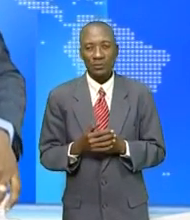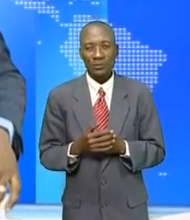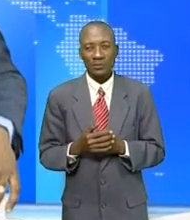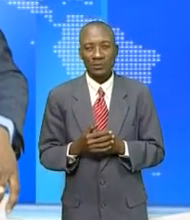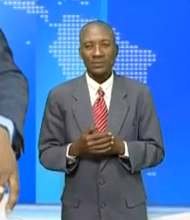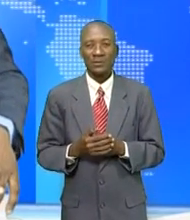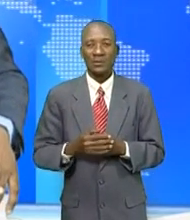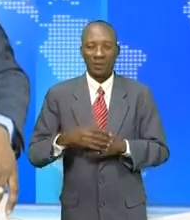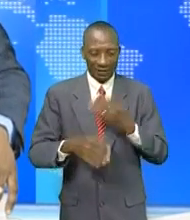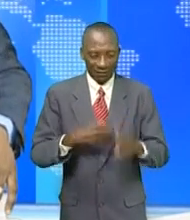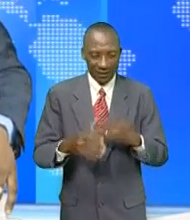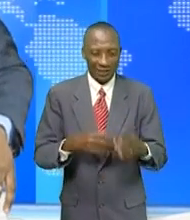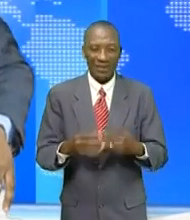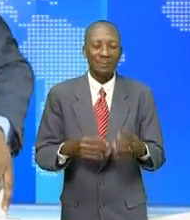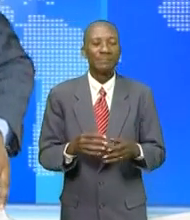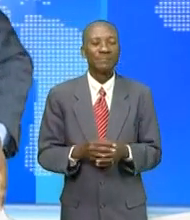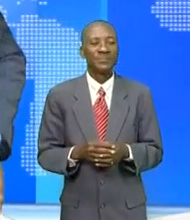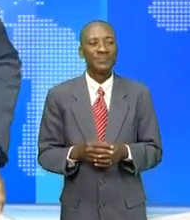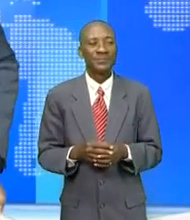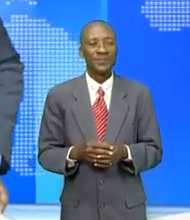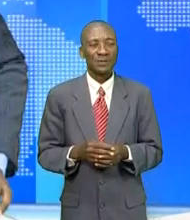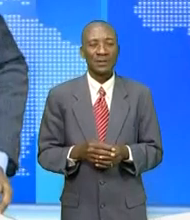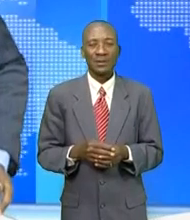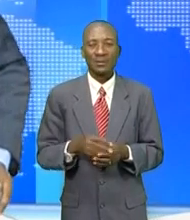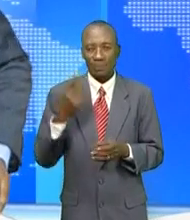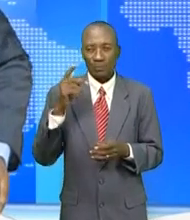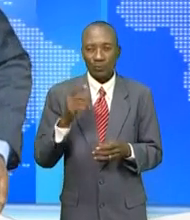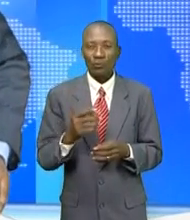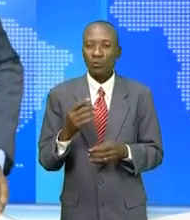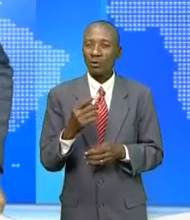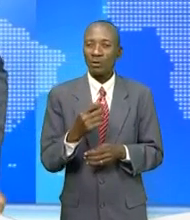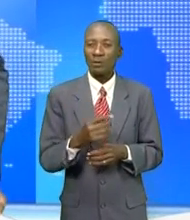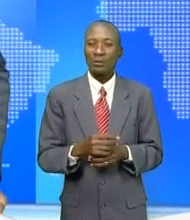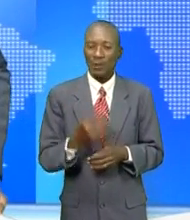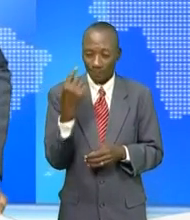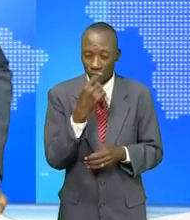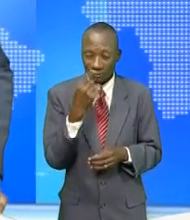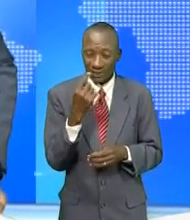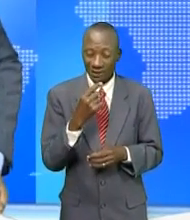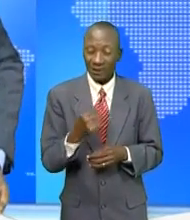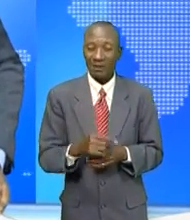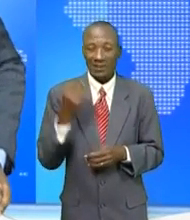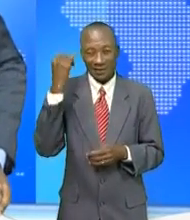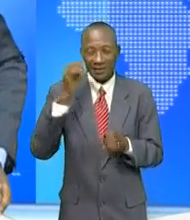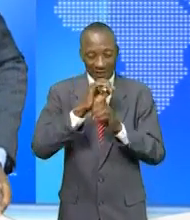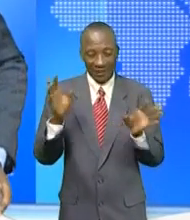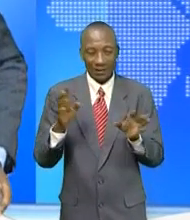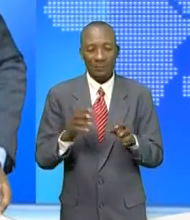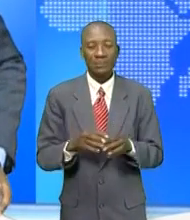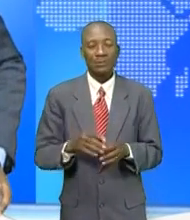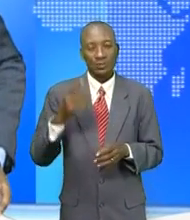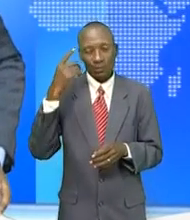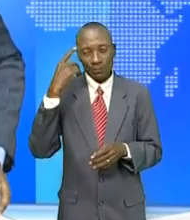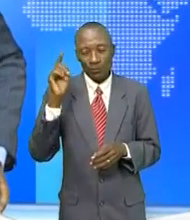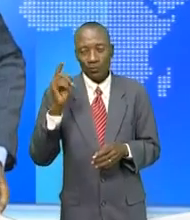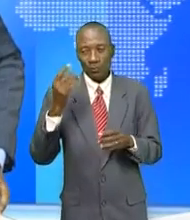Zazou Kassivita et en Ituri, le lieutenant général Johnny Luboya Kanchama remplace Jean Bamanissa Saïdi, Blaise Bokokia